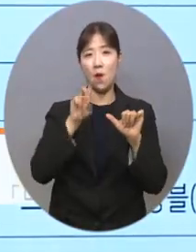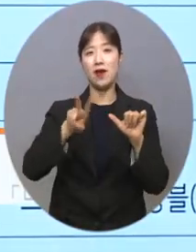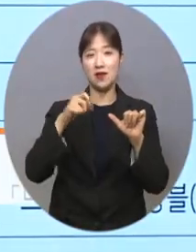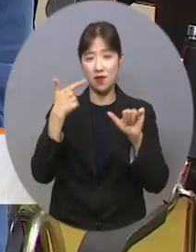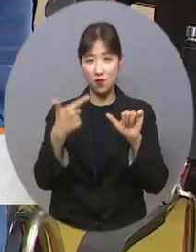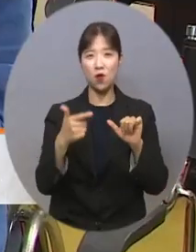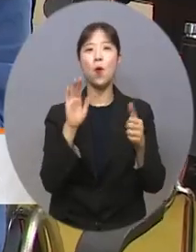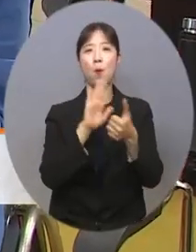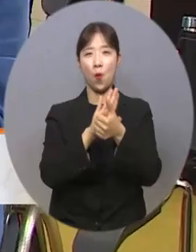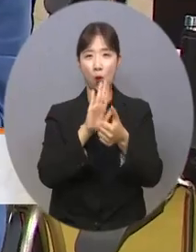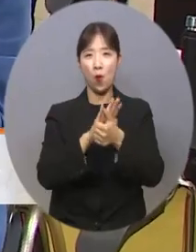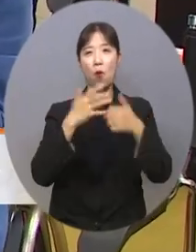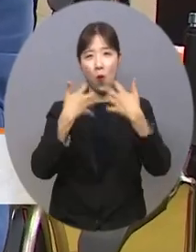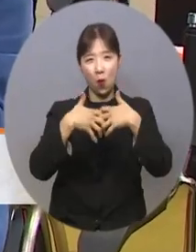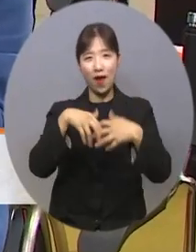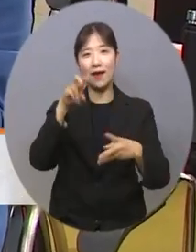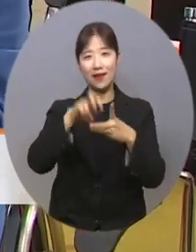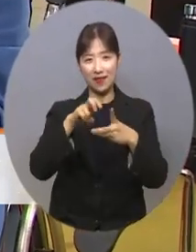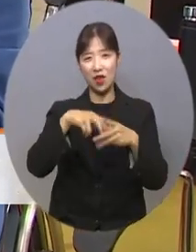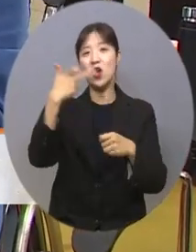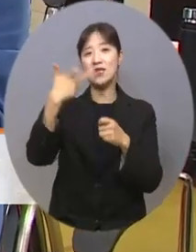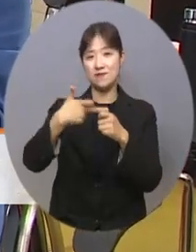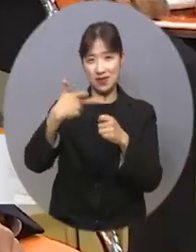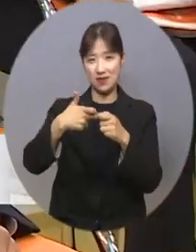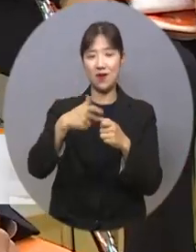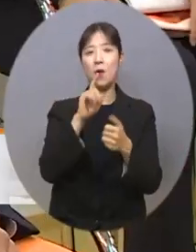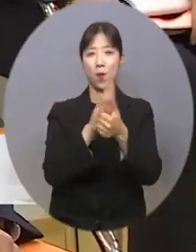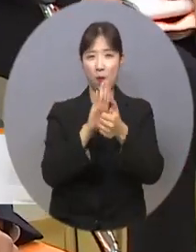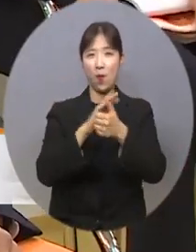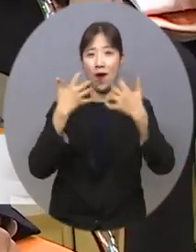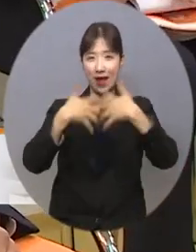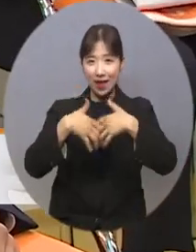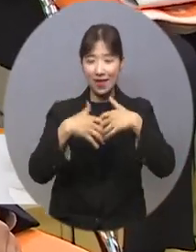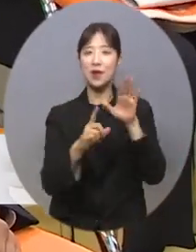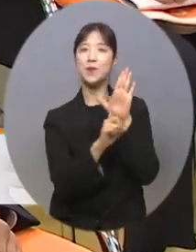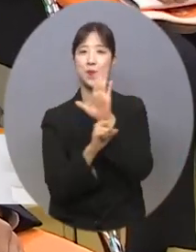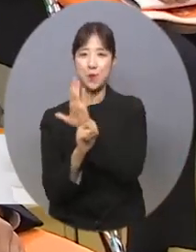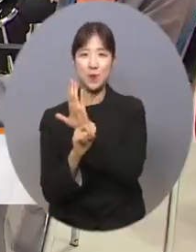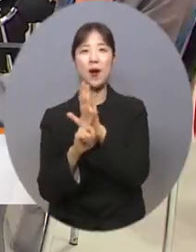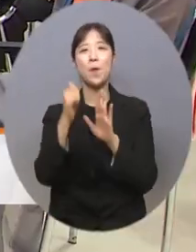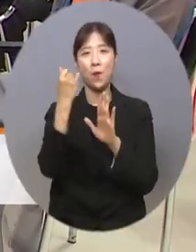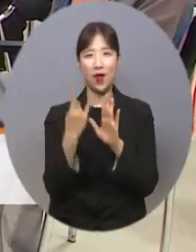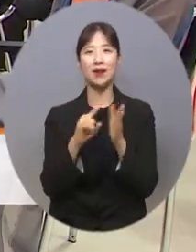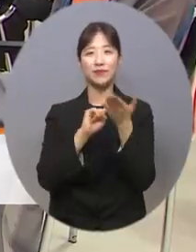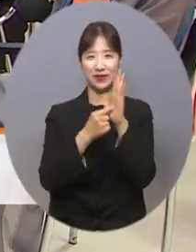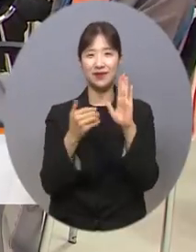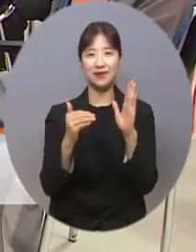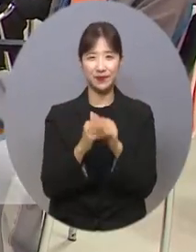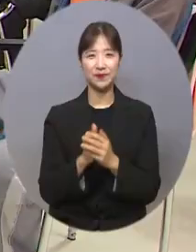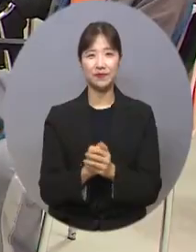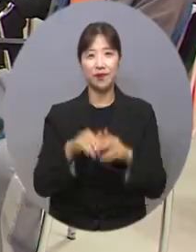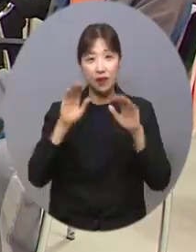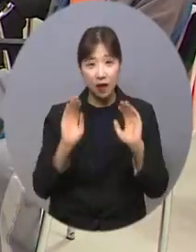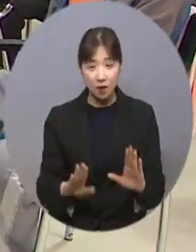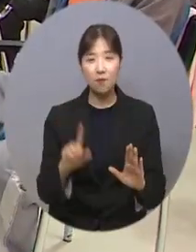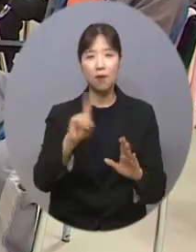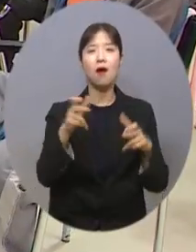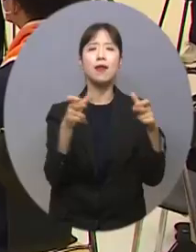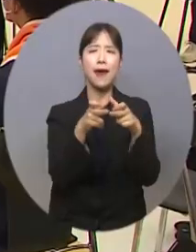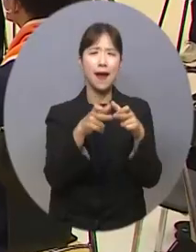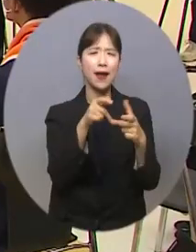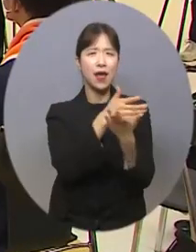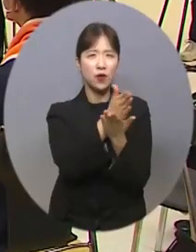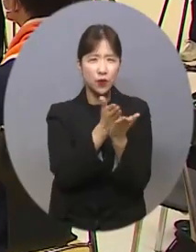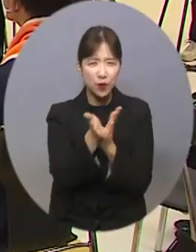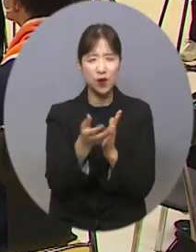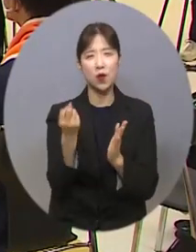보조공학센터에서 제17회 대한민국 보조공학기기 박람회가 개최됐습니다. 이번 박람회는 장애 특성과